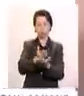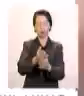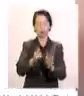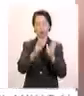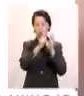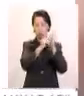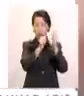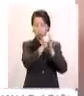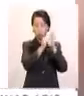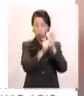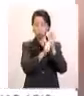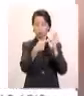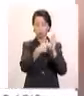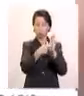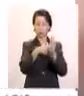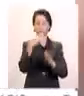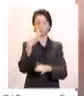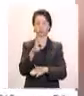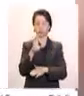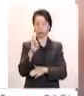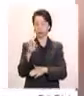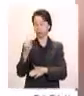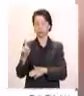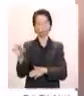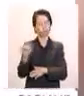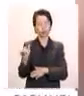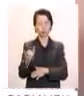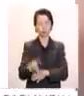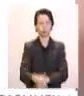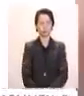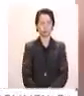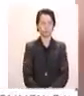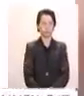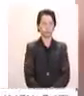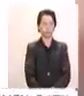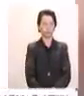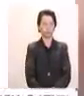Perbadanan Kemajuan Filem Malaysia 1981.